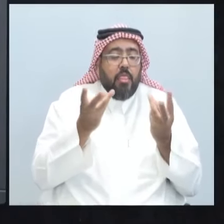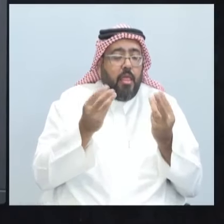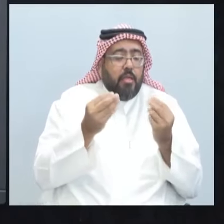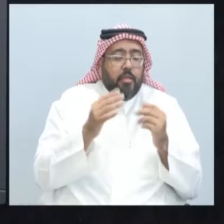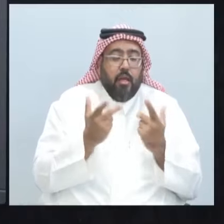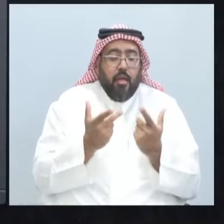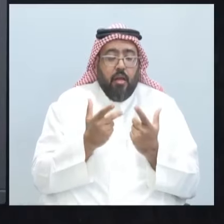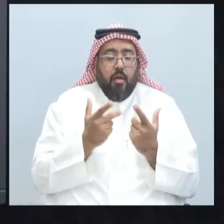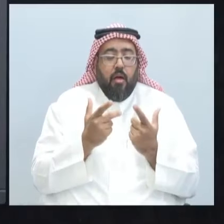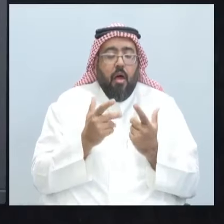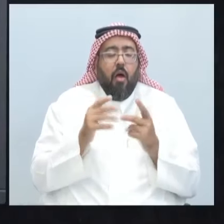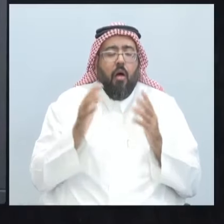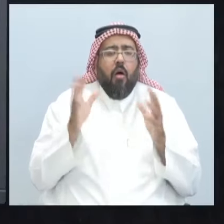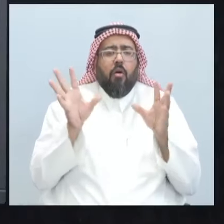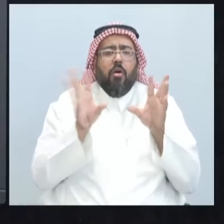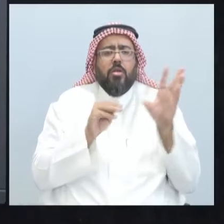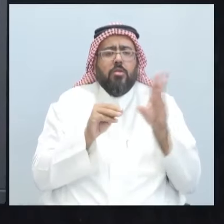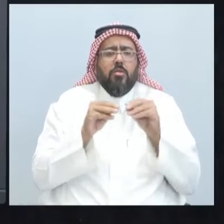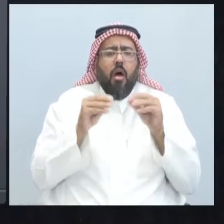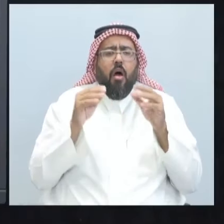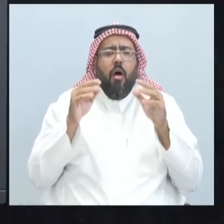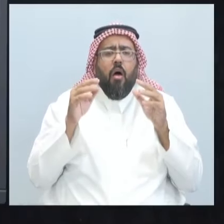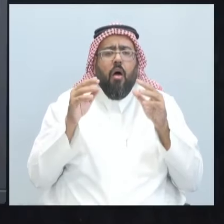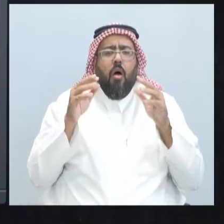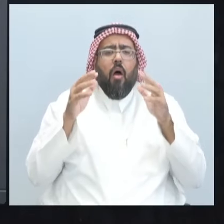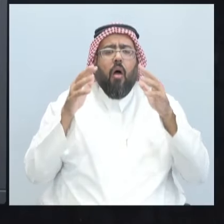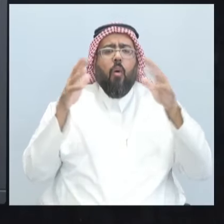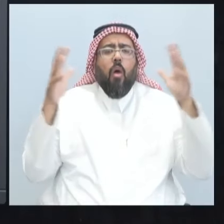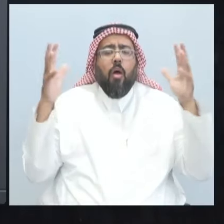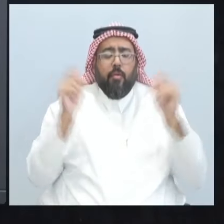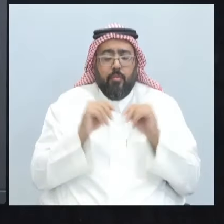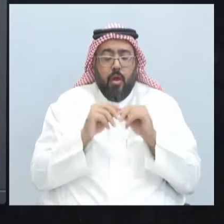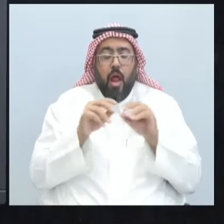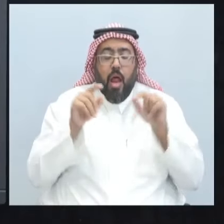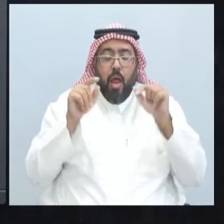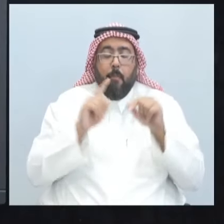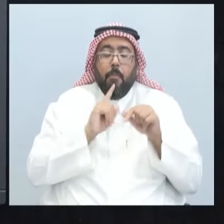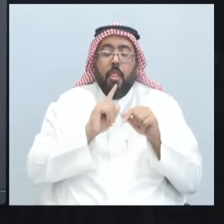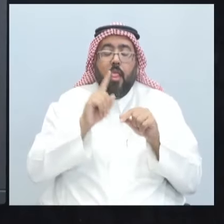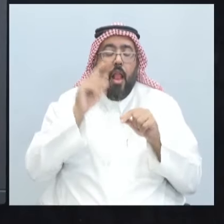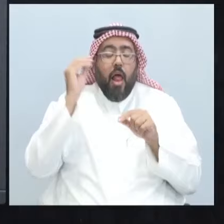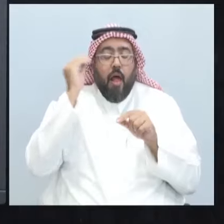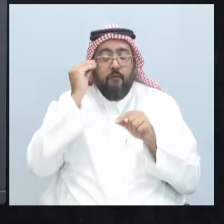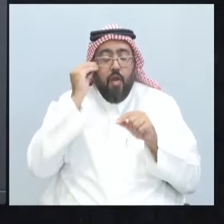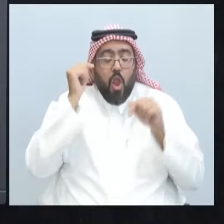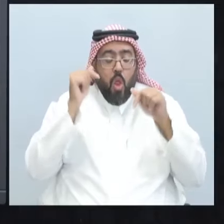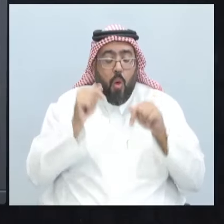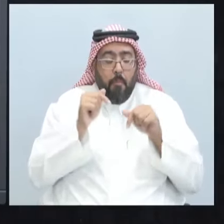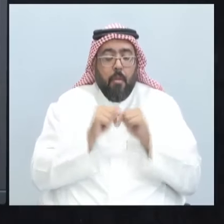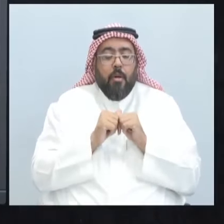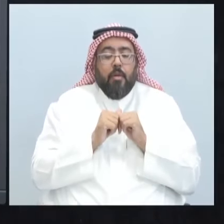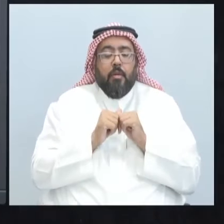النتيجه امر لا يتصور اليس كذلك لكننا سنعرف اليوم باذن الله عز